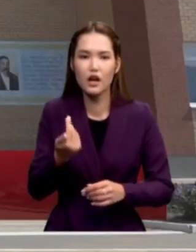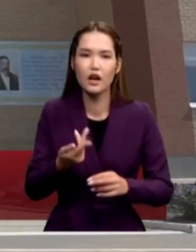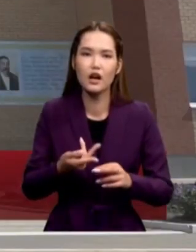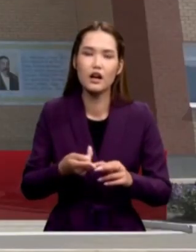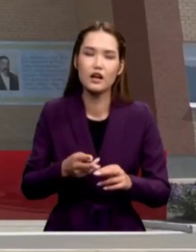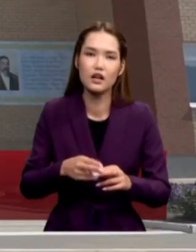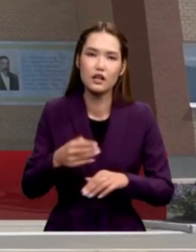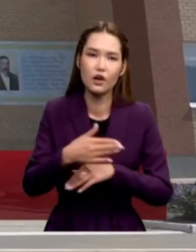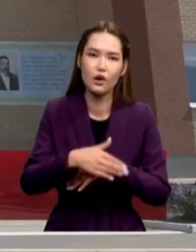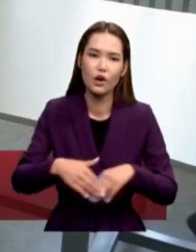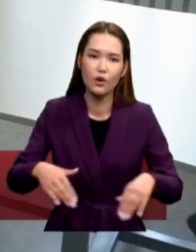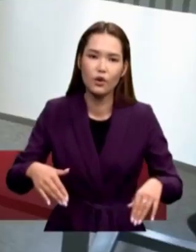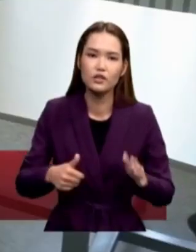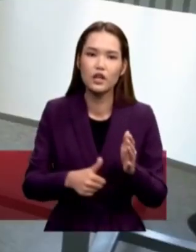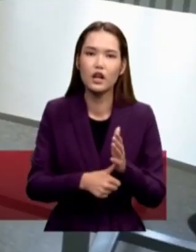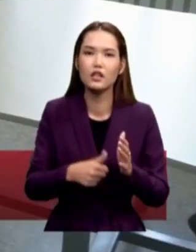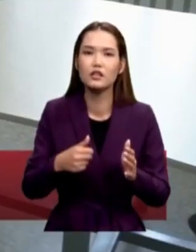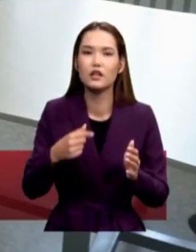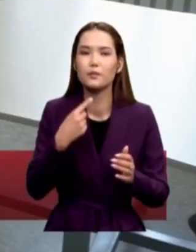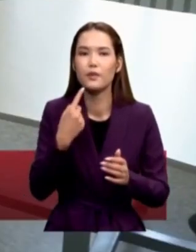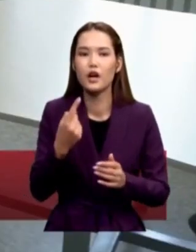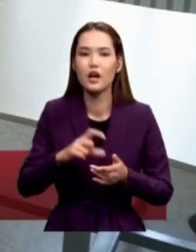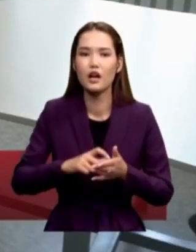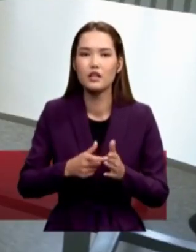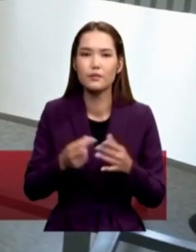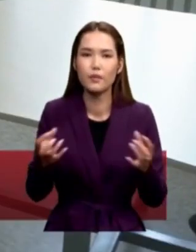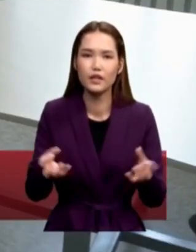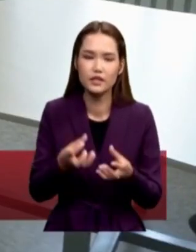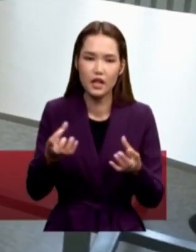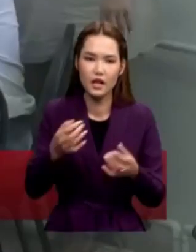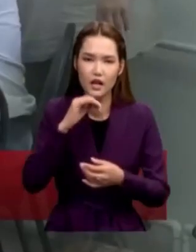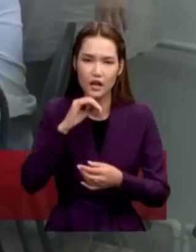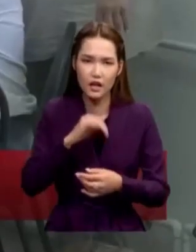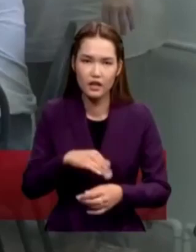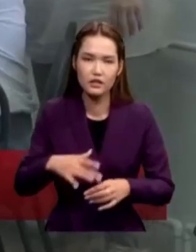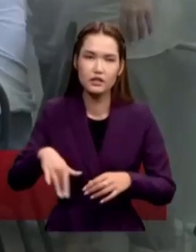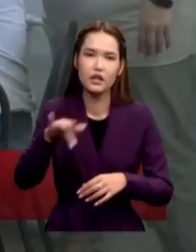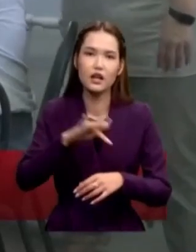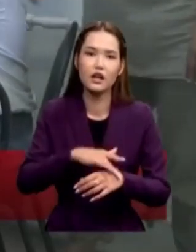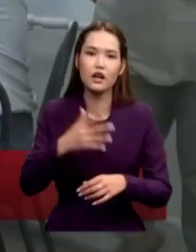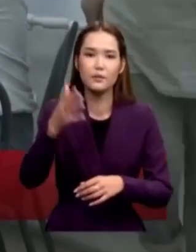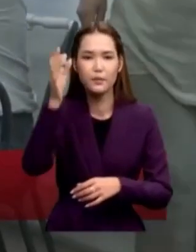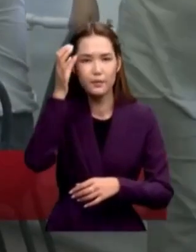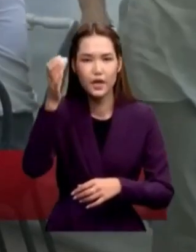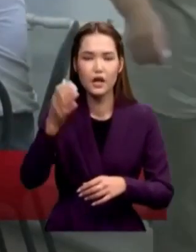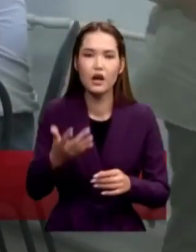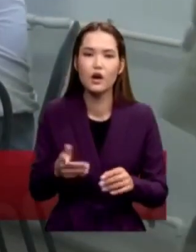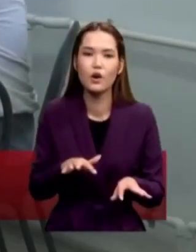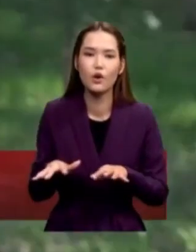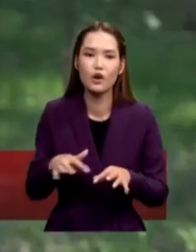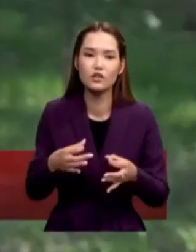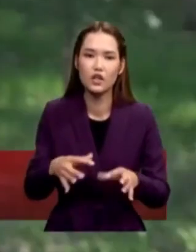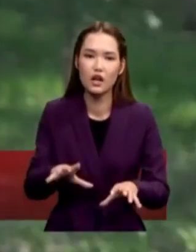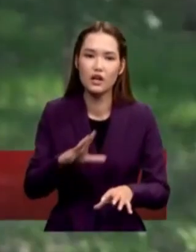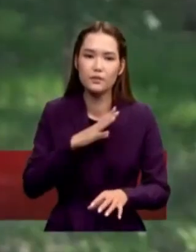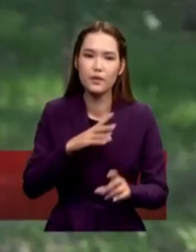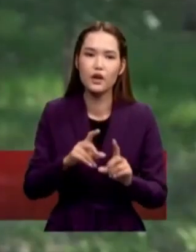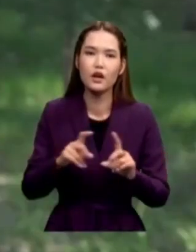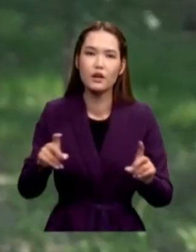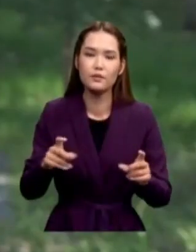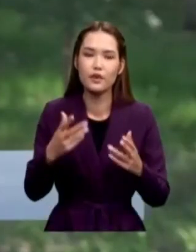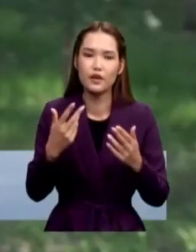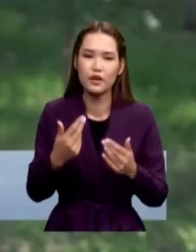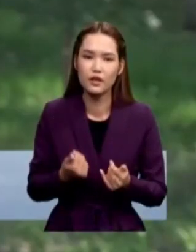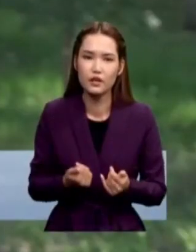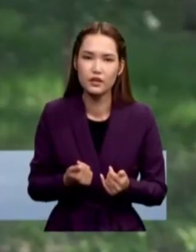мектепте биыл 6 бірінші сынып жасақталған. Сыймағандарын қаладағы 5 білім ордасына бөліп жіберіпті. Действительно, на